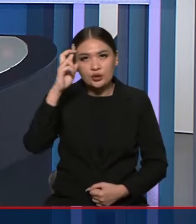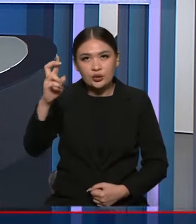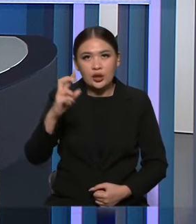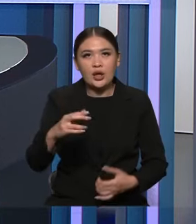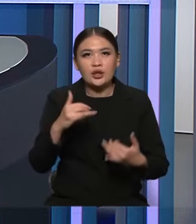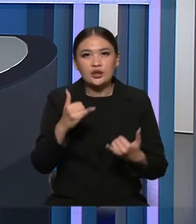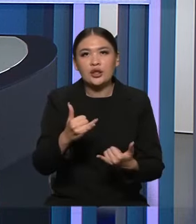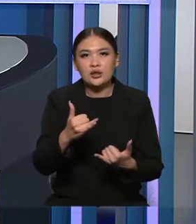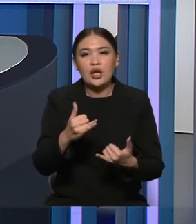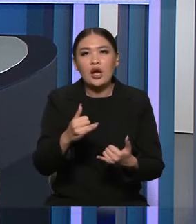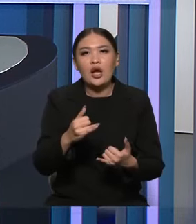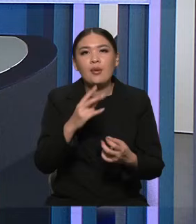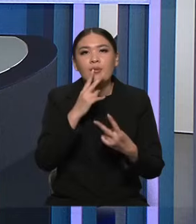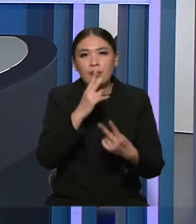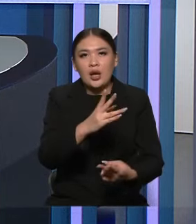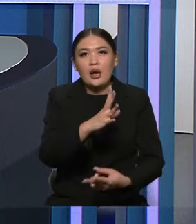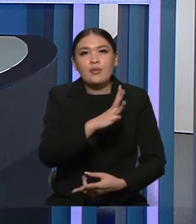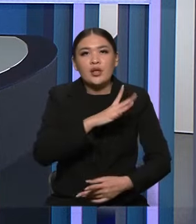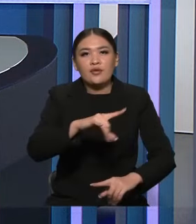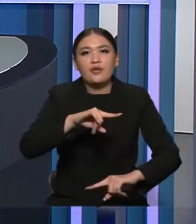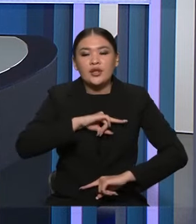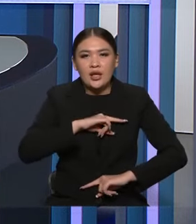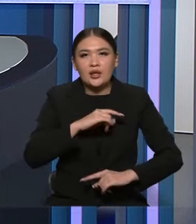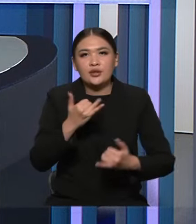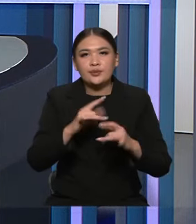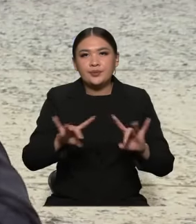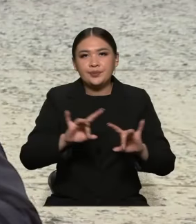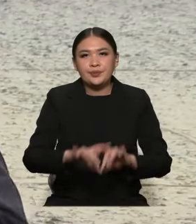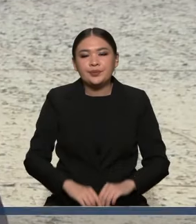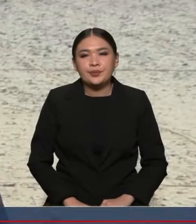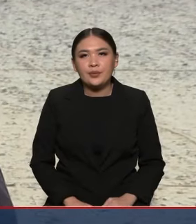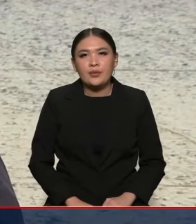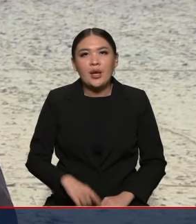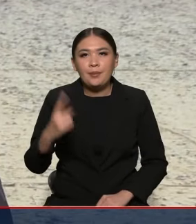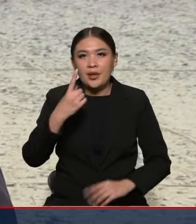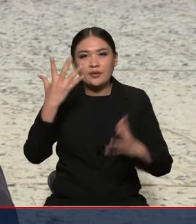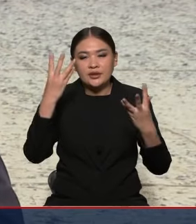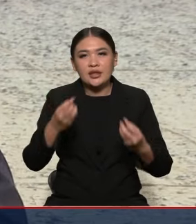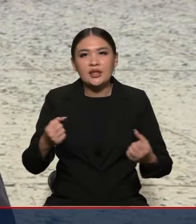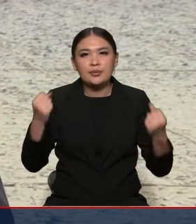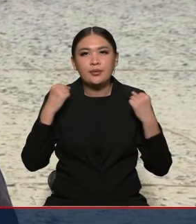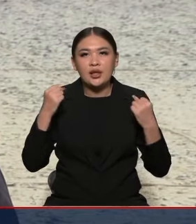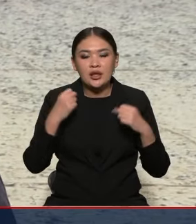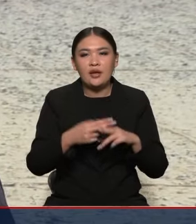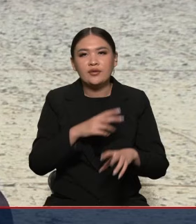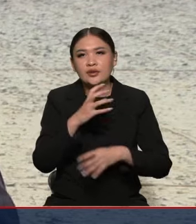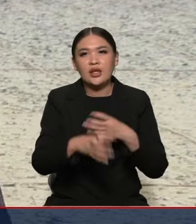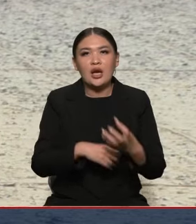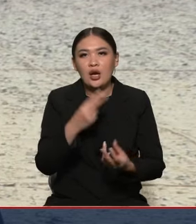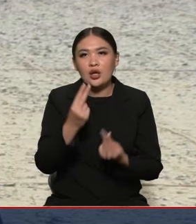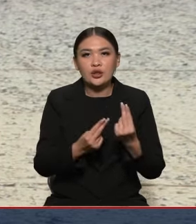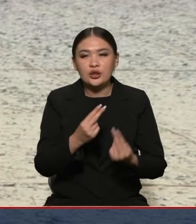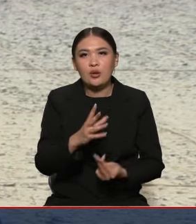коллега Илья Кудряков наблюдал за финальными поединками. Первый день спортивных баталий Всемирных игр кочевников